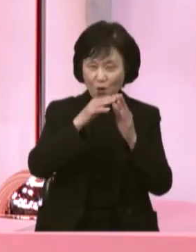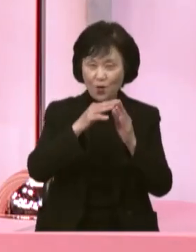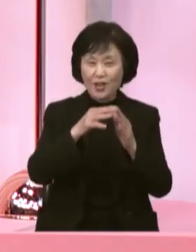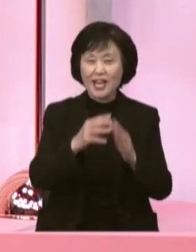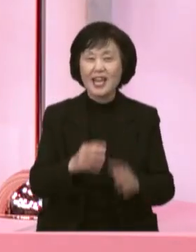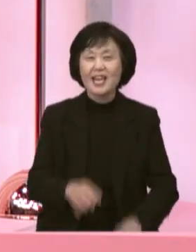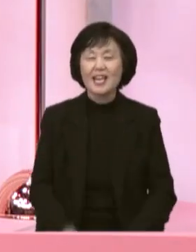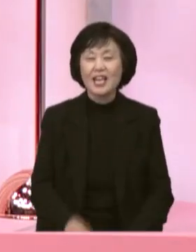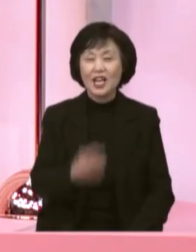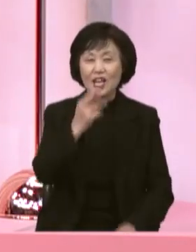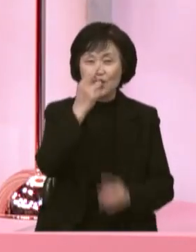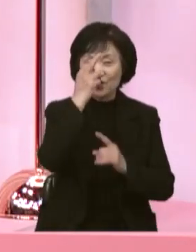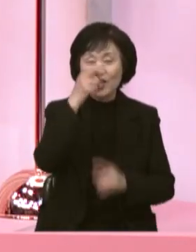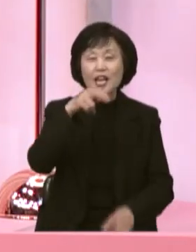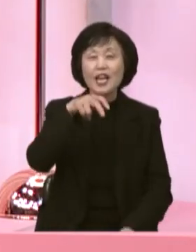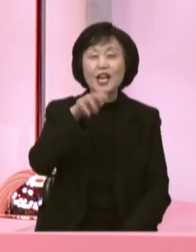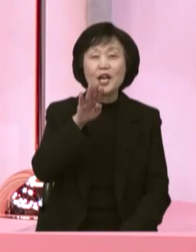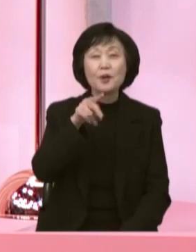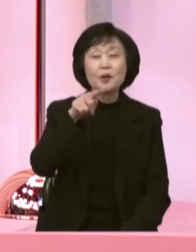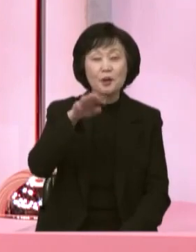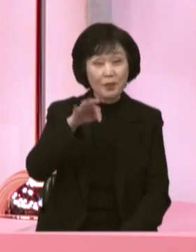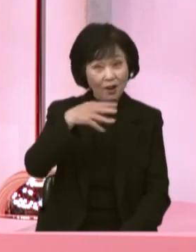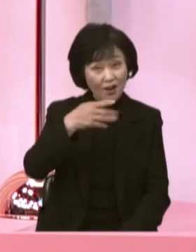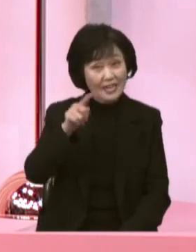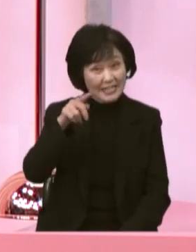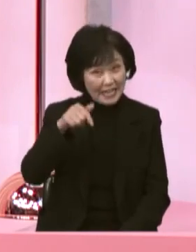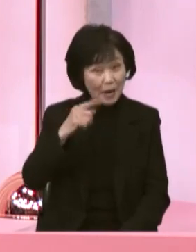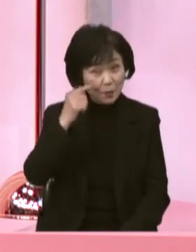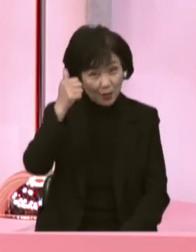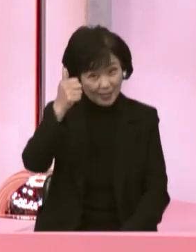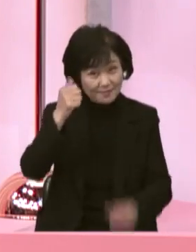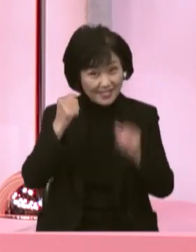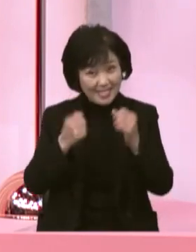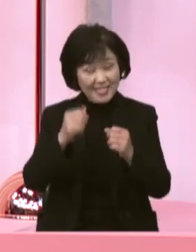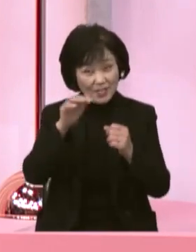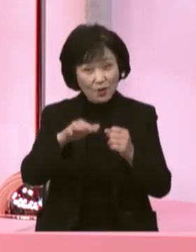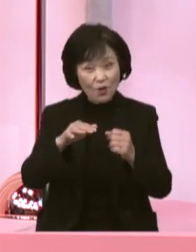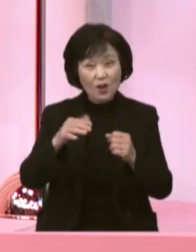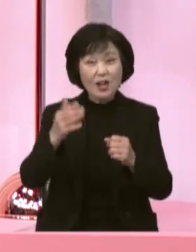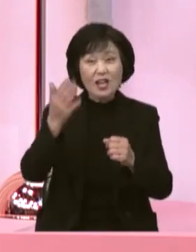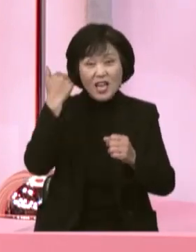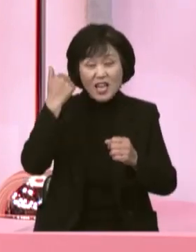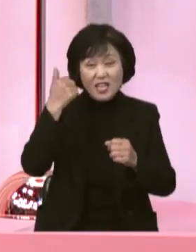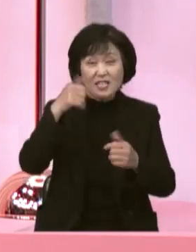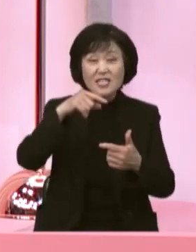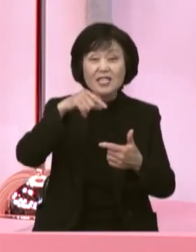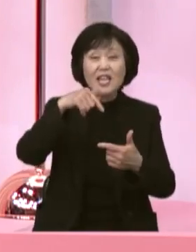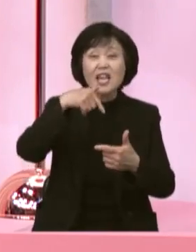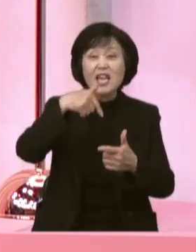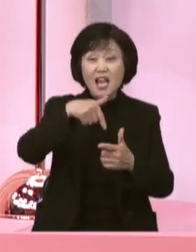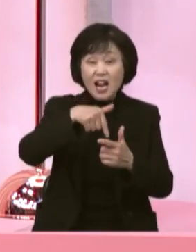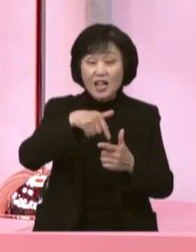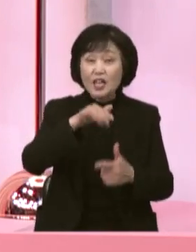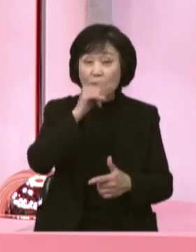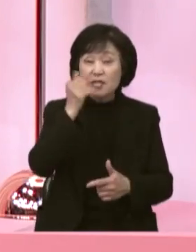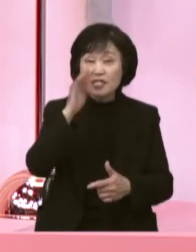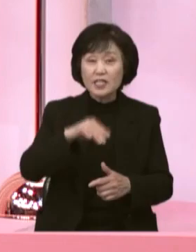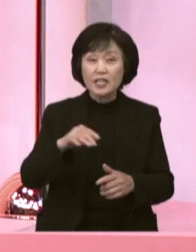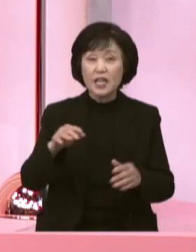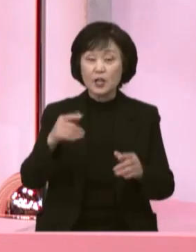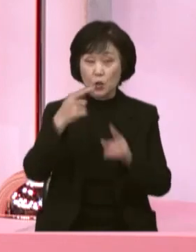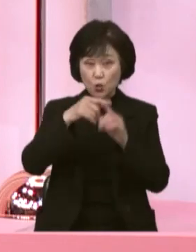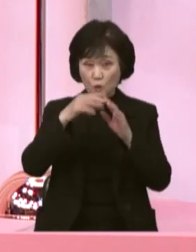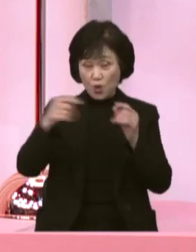일이 많거든요. 우리 여기 강남에서는 거기 문 앞에서 그 다 그 주문 나눠주고 그 새신지 안내하고